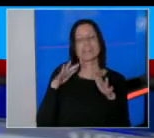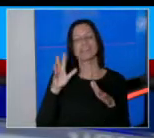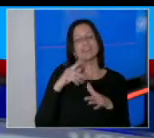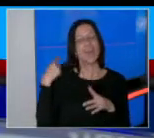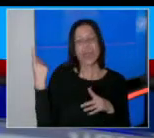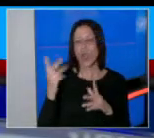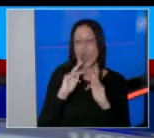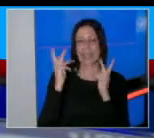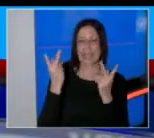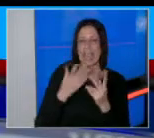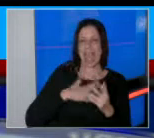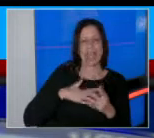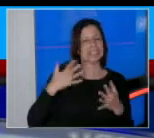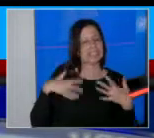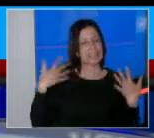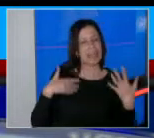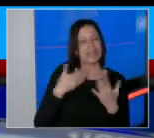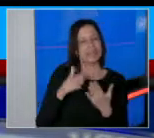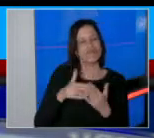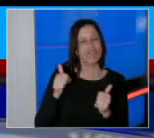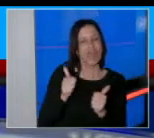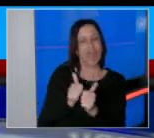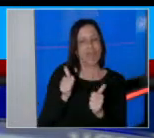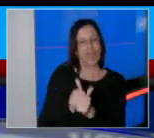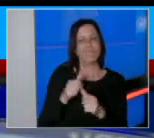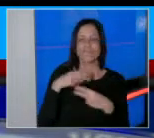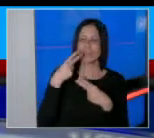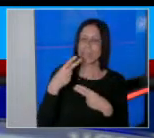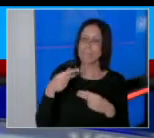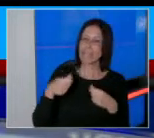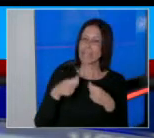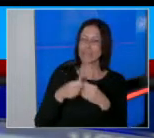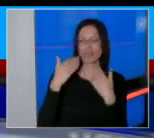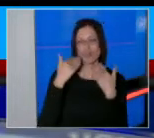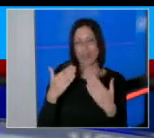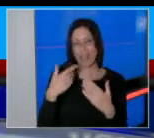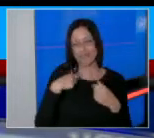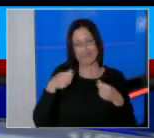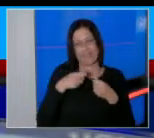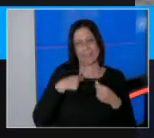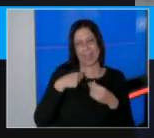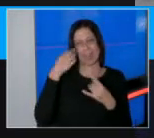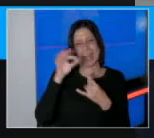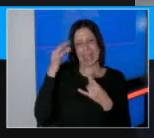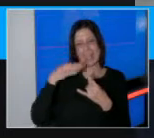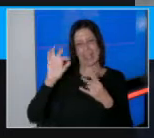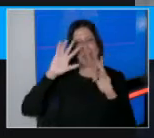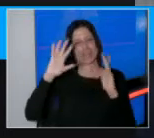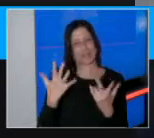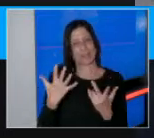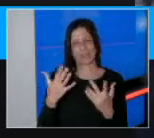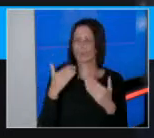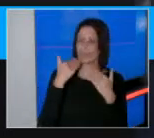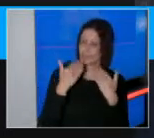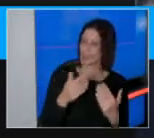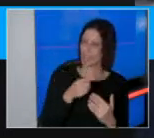הקהילה חג שמח, ואנחנו נמשיך לעקוב ונהיה בקשר. תודה רבה ששיתפתם אותנו בהדלקת הנר השמיני. תודה רבה